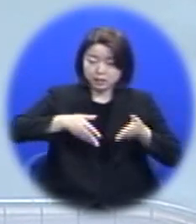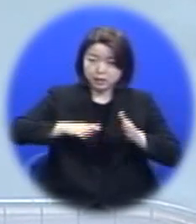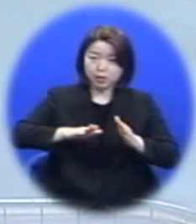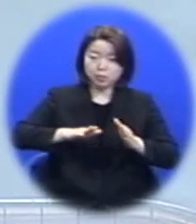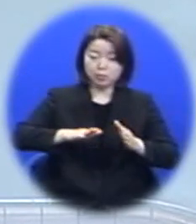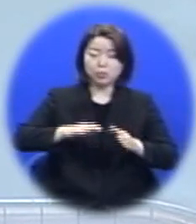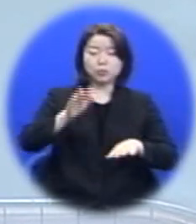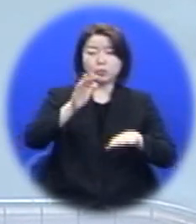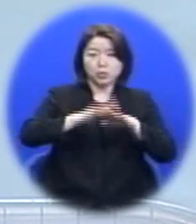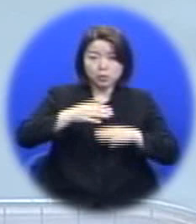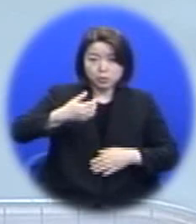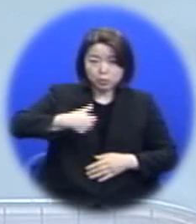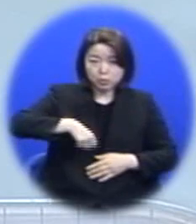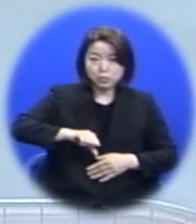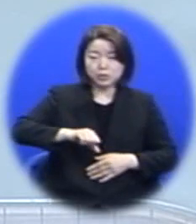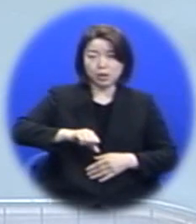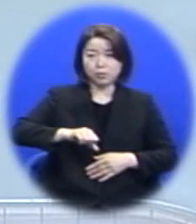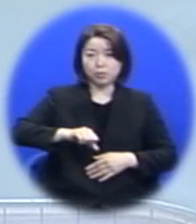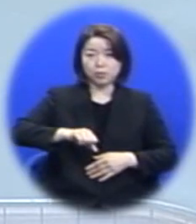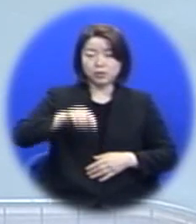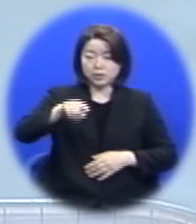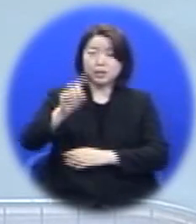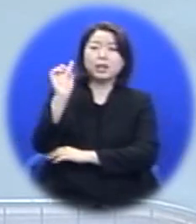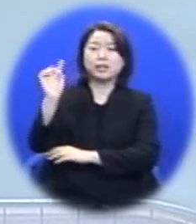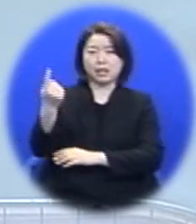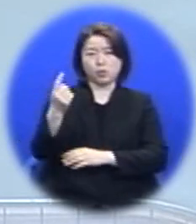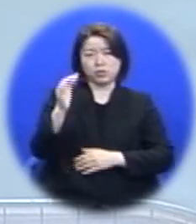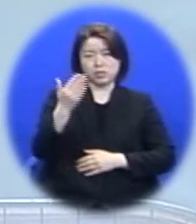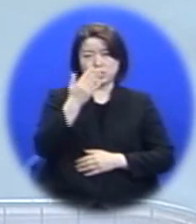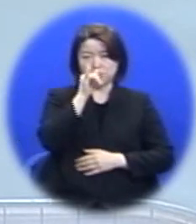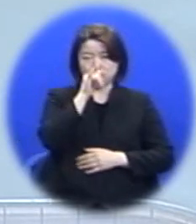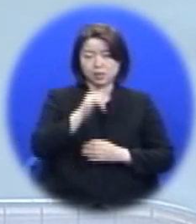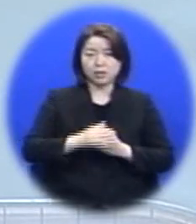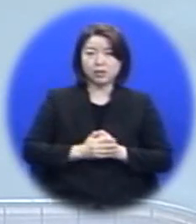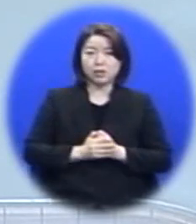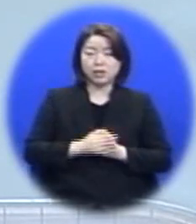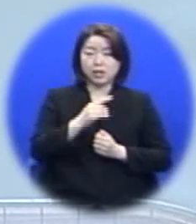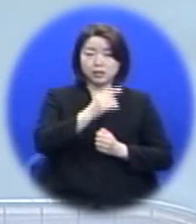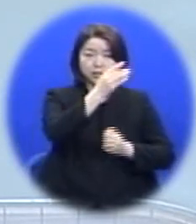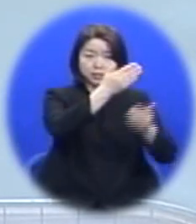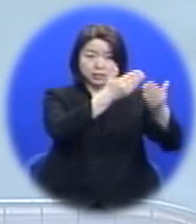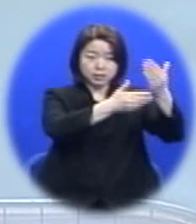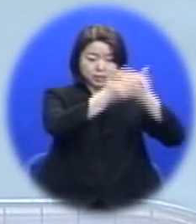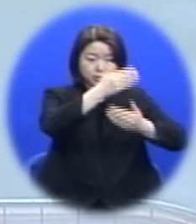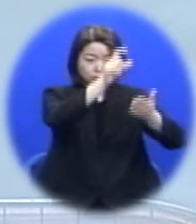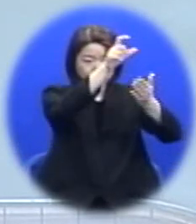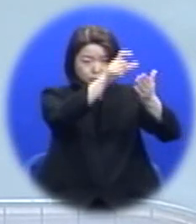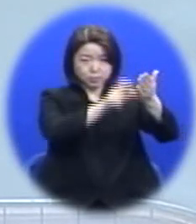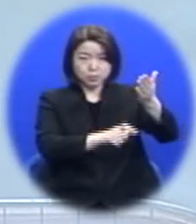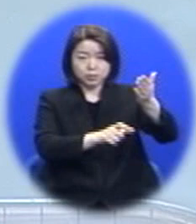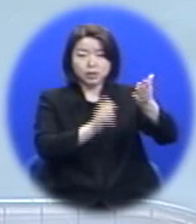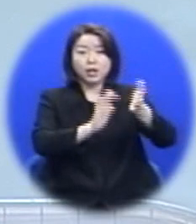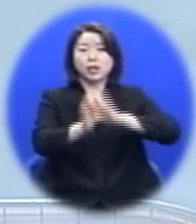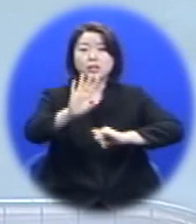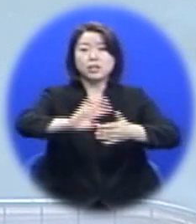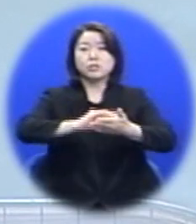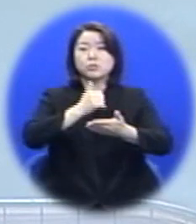낳았는데 다윗이에요. 그 계보에서 예수 그리스도가 나세요.